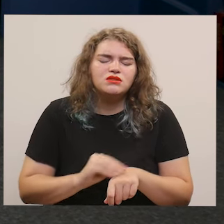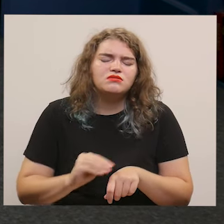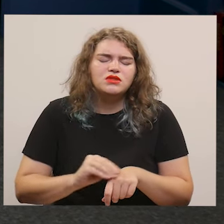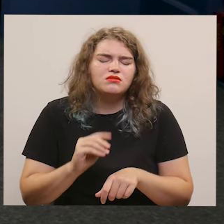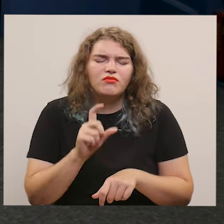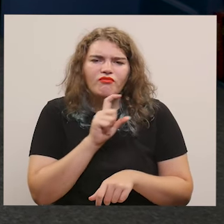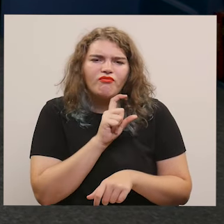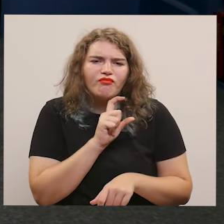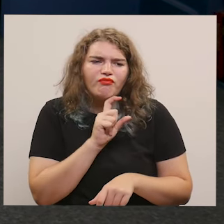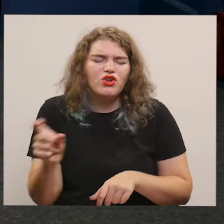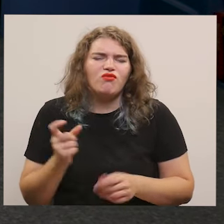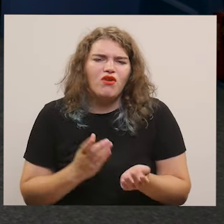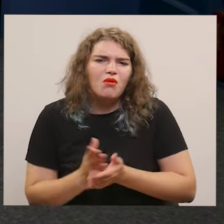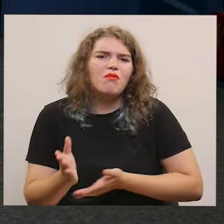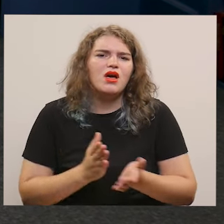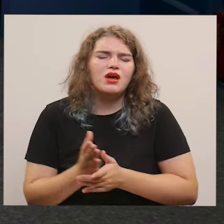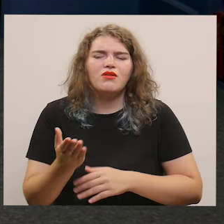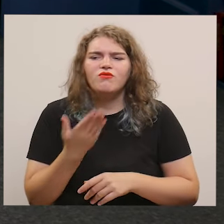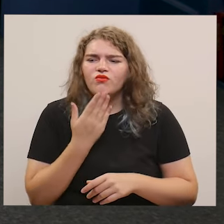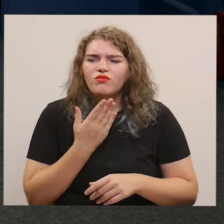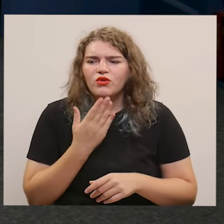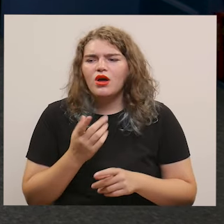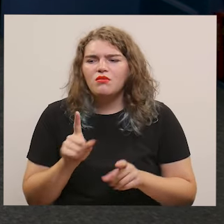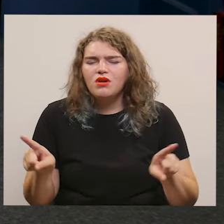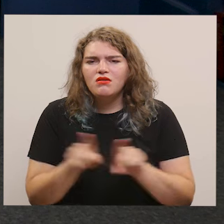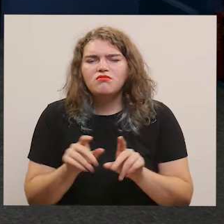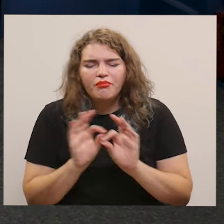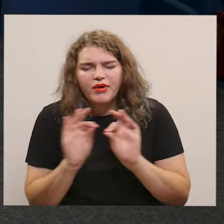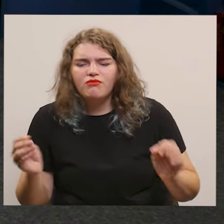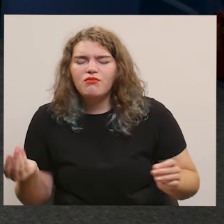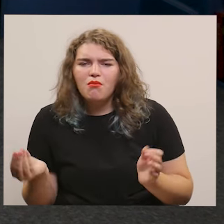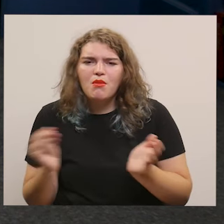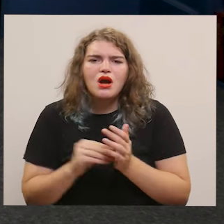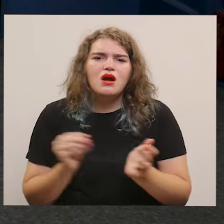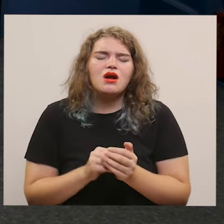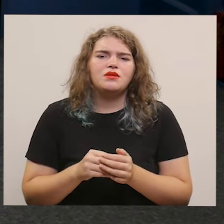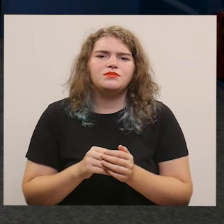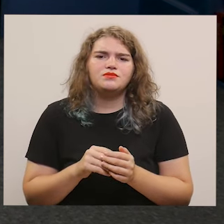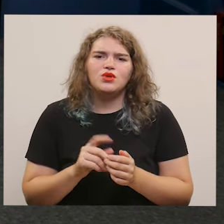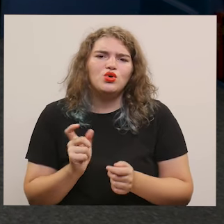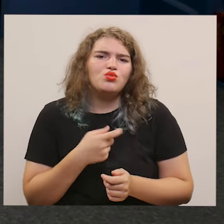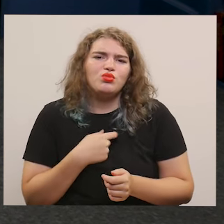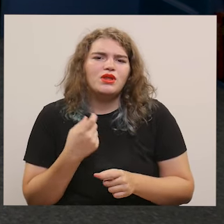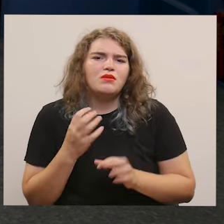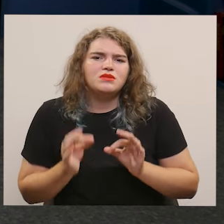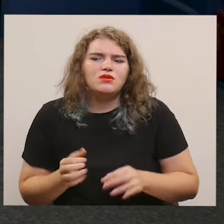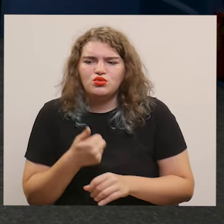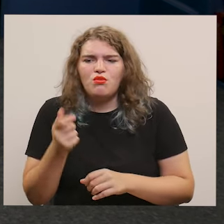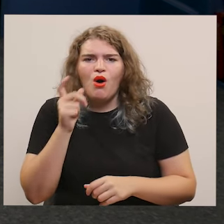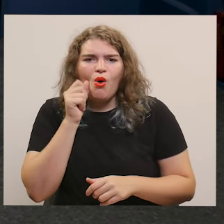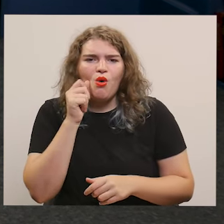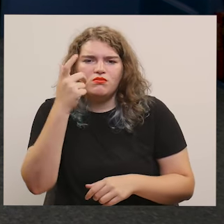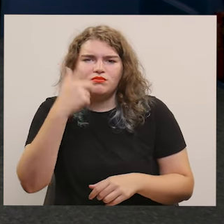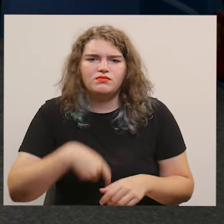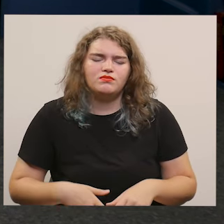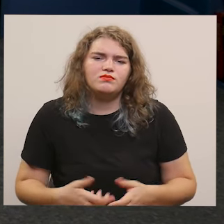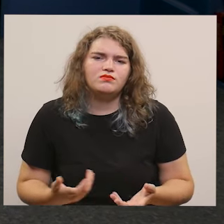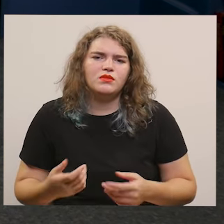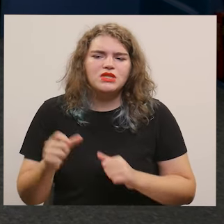să fiu bună, doream să fiu cât mai perfectă, doream să fiu ceea ce de fapt nu puteam să fiu, că eram doar un om. Expusă